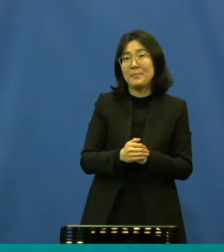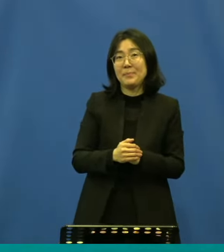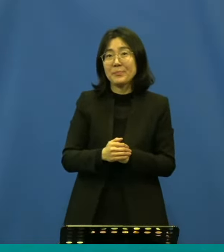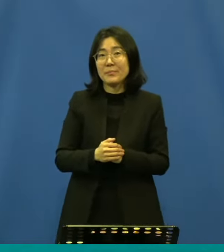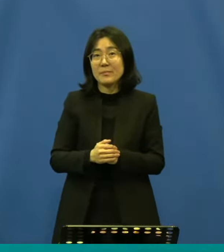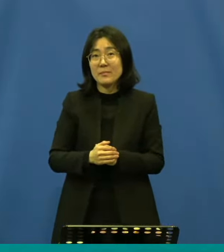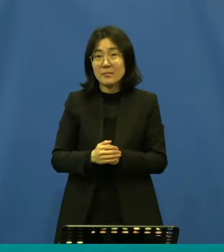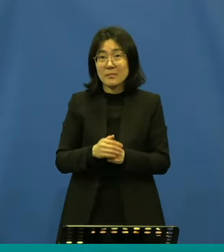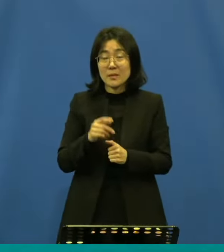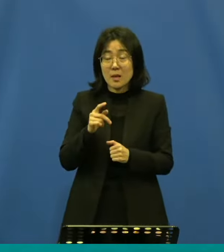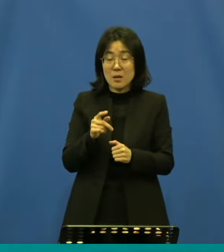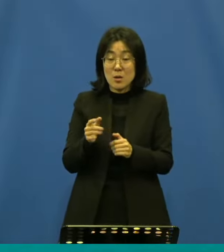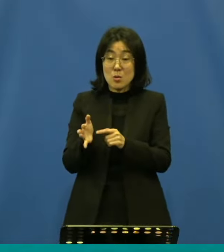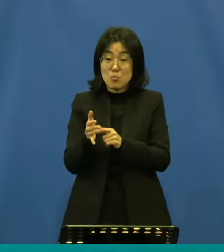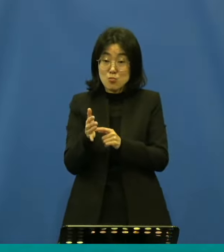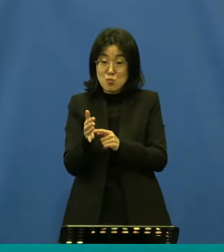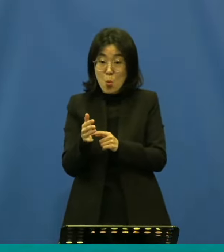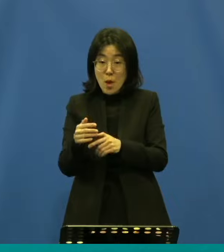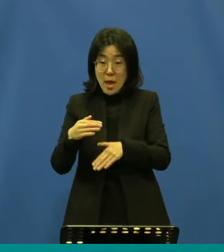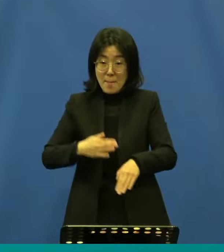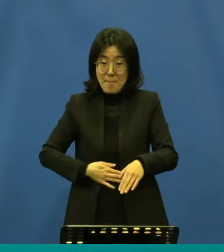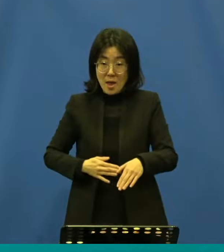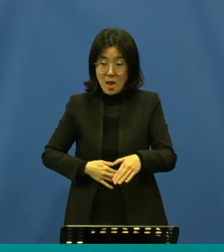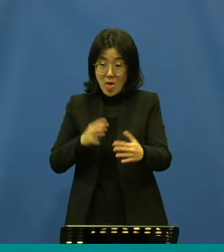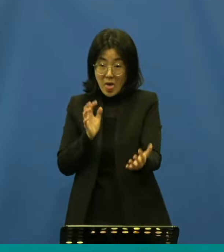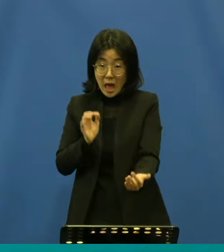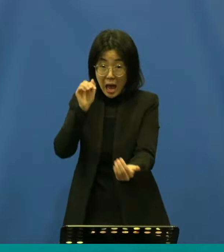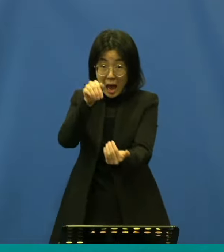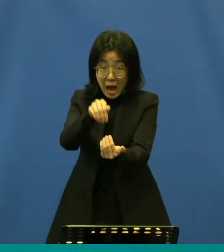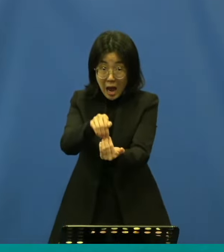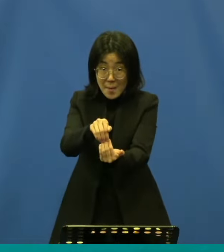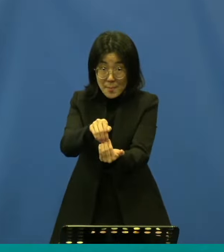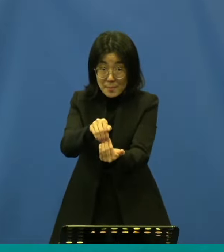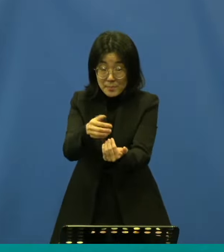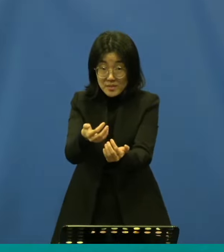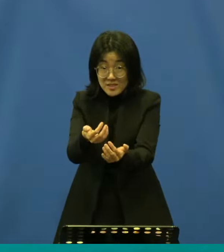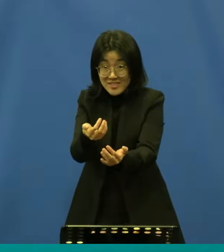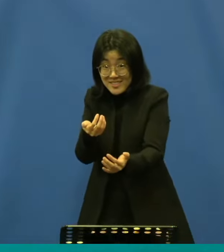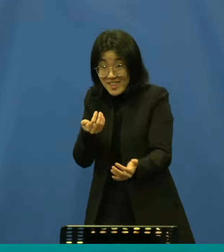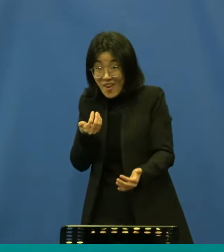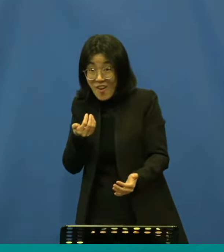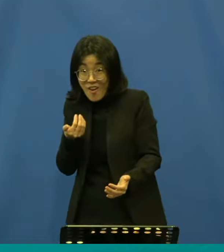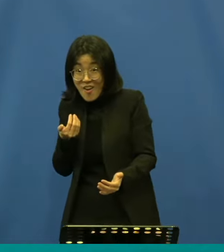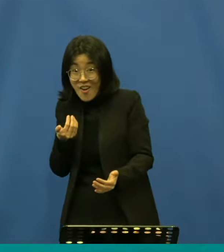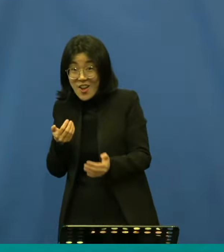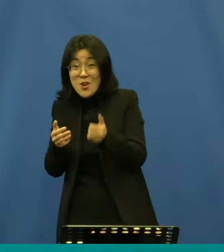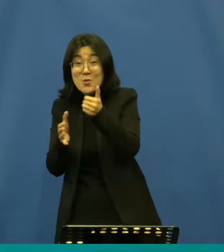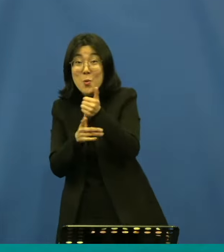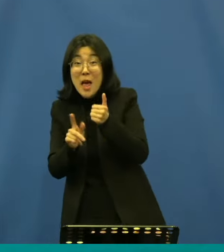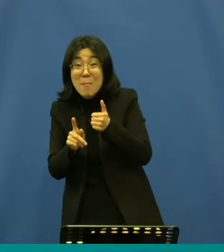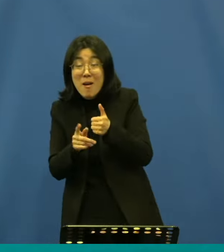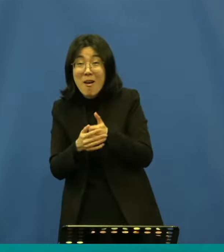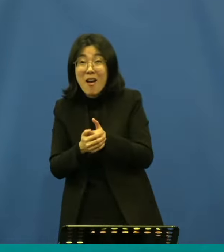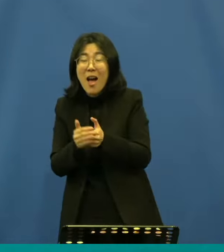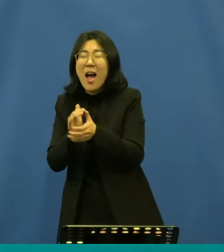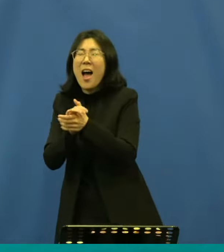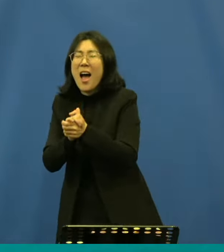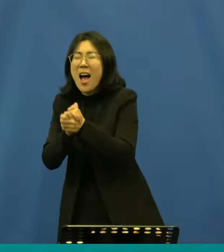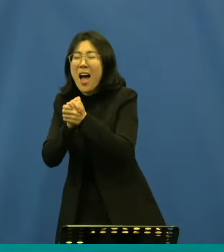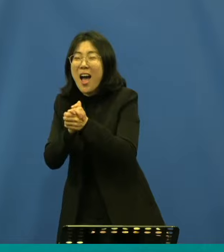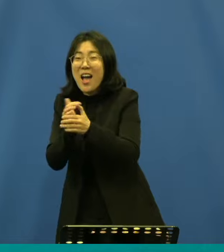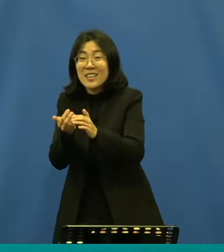2장의 그 물고기 뱃속에 들어갔던 그 장면 이전의 요나를 우리는 알고 있어요. 이 책을 다루는